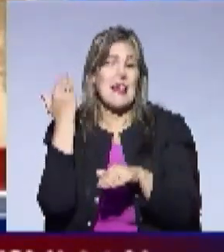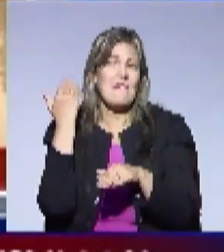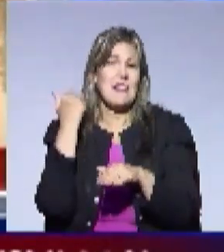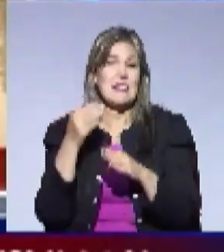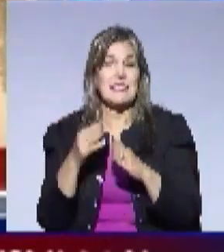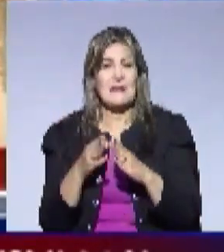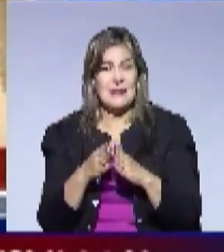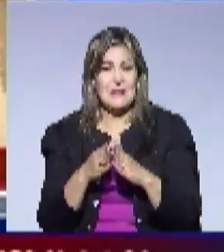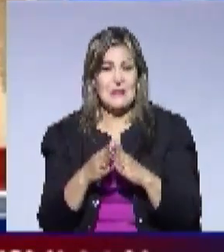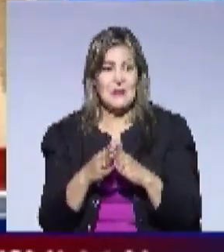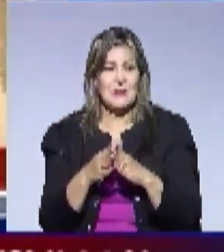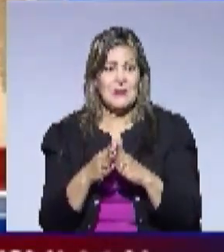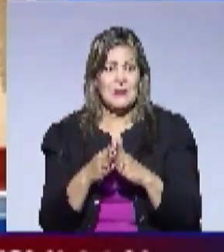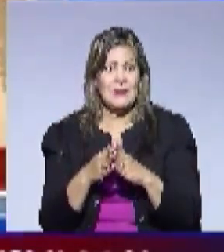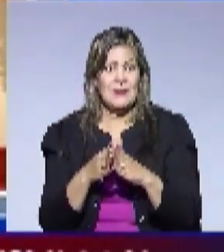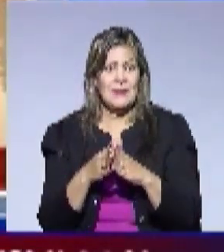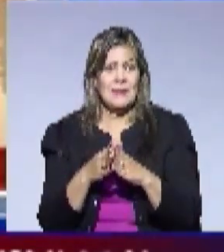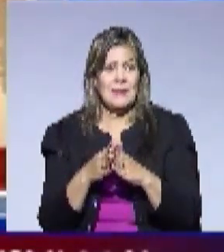الماضي